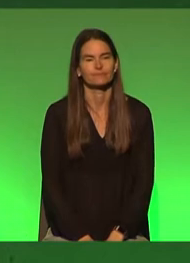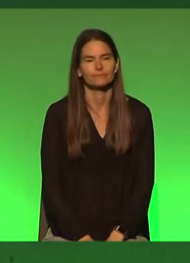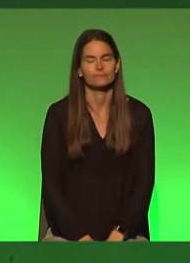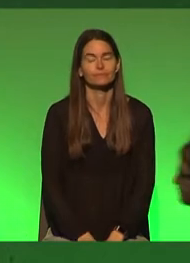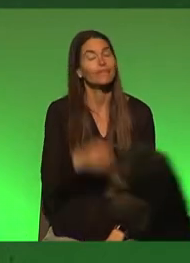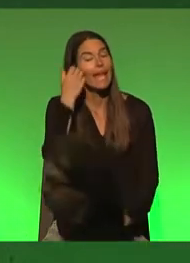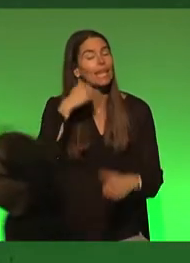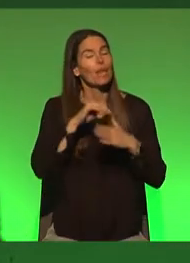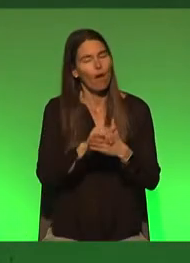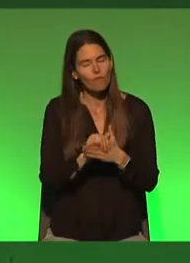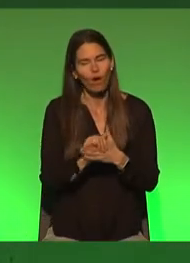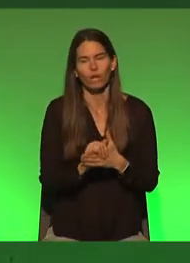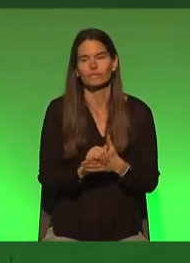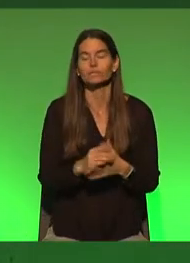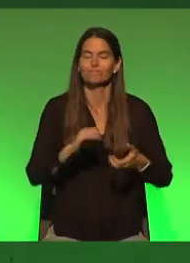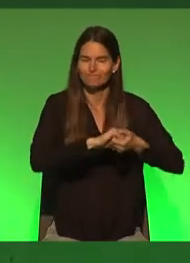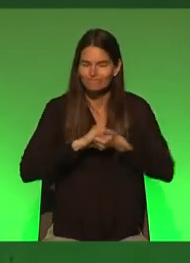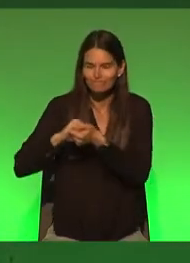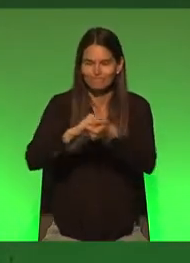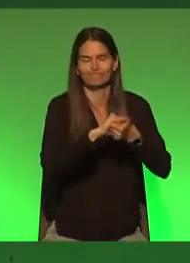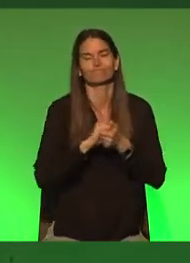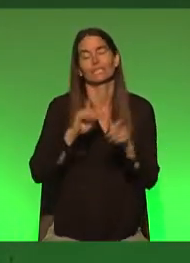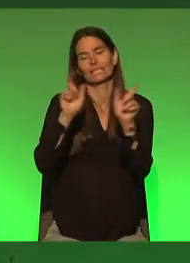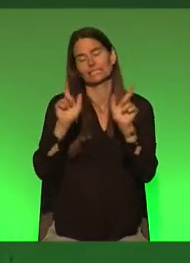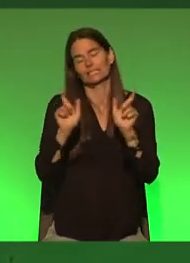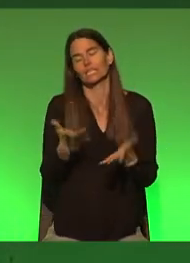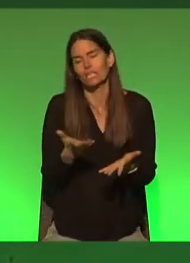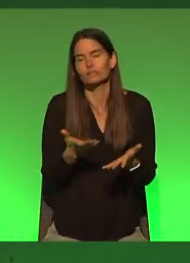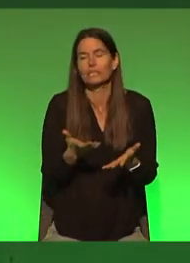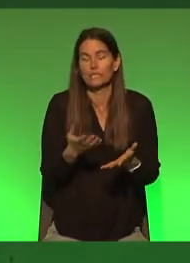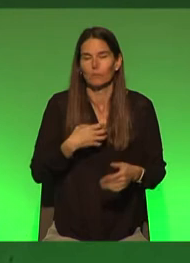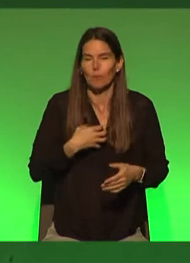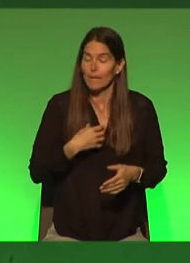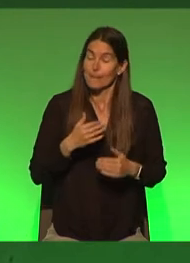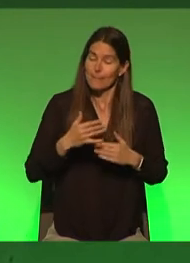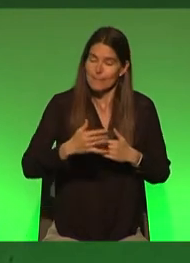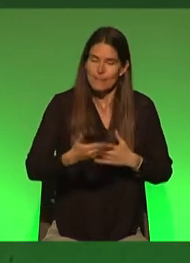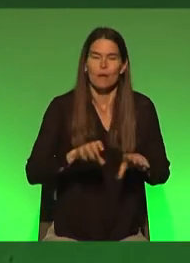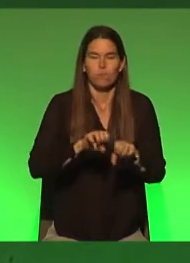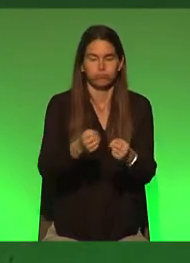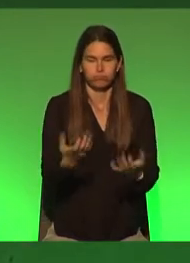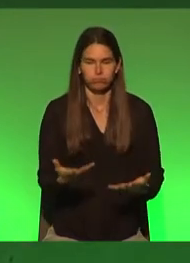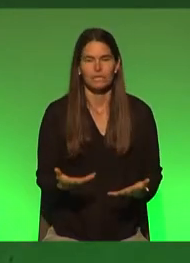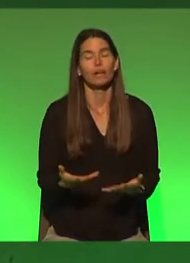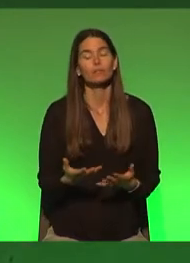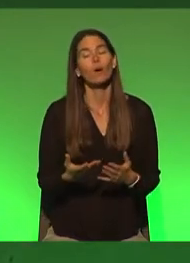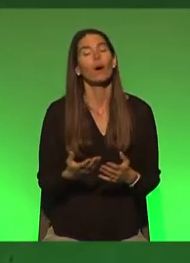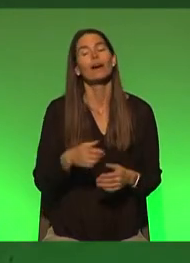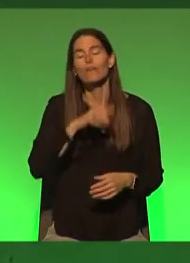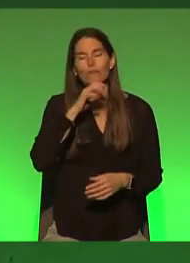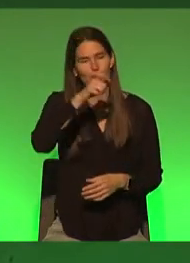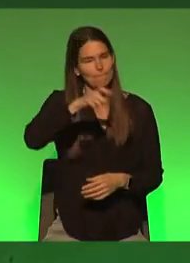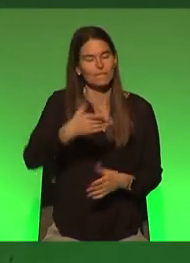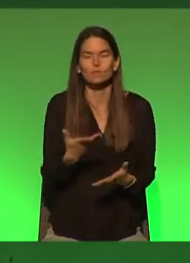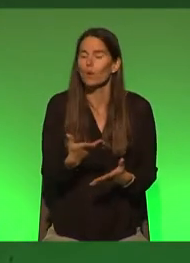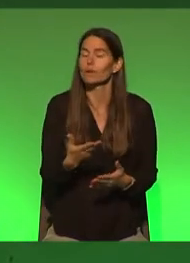Liebe Freundinnen und Freunde, der Zusammenhalt in unserer Gesellschaft, der droht zu zerbröseln. Immer mehr Menschen drohen hinten runterzufallen, weil sie sich die Miete